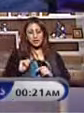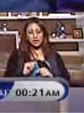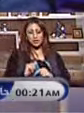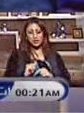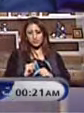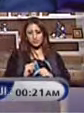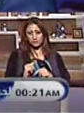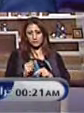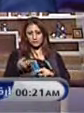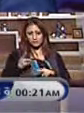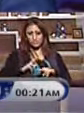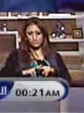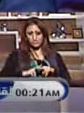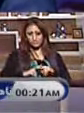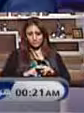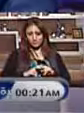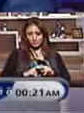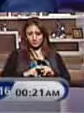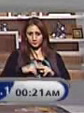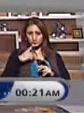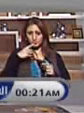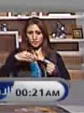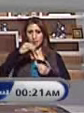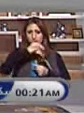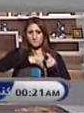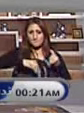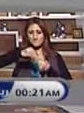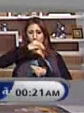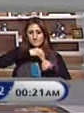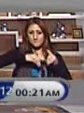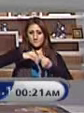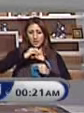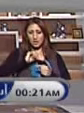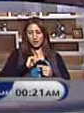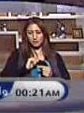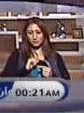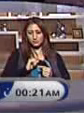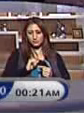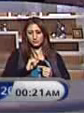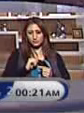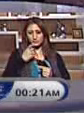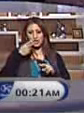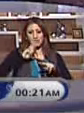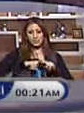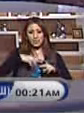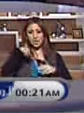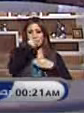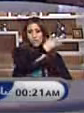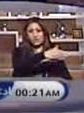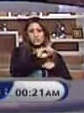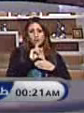المدينه اللي يرتد من المسلمين ويروح على مكه قريش لا تعيده